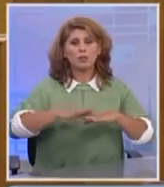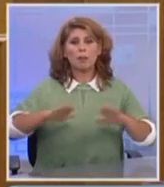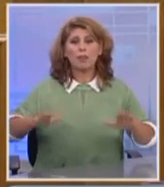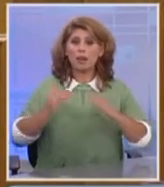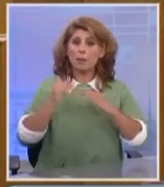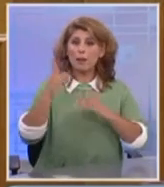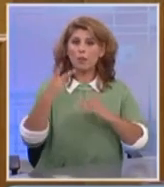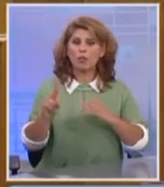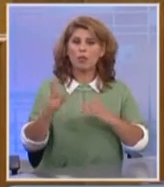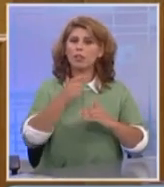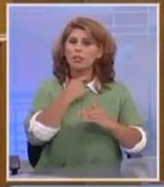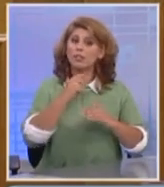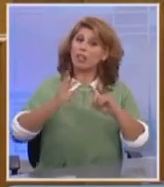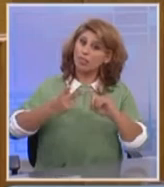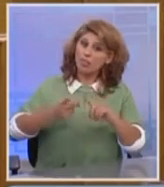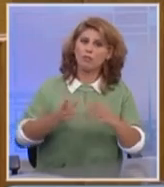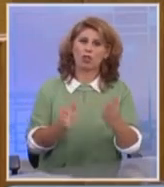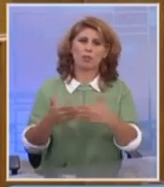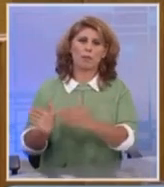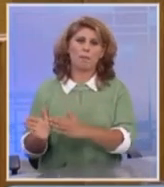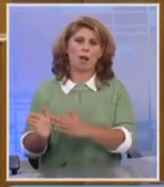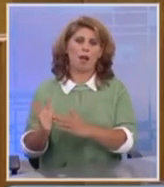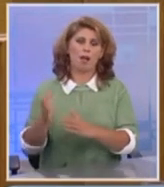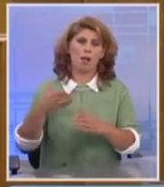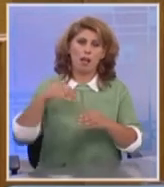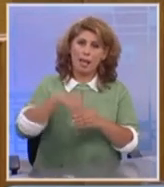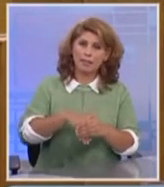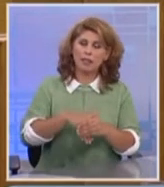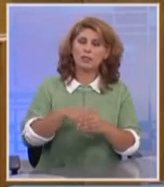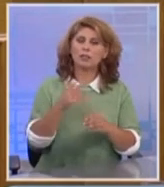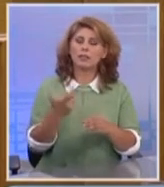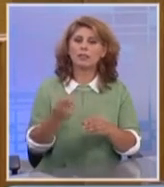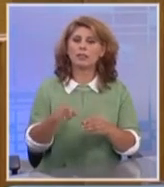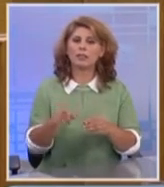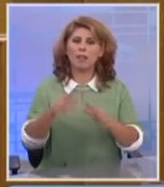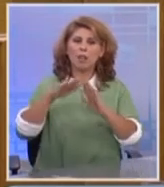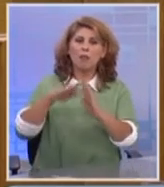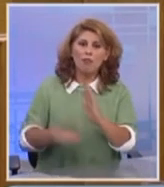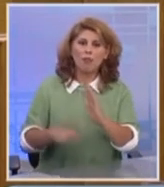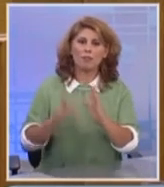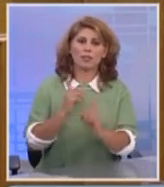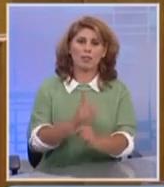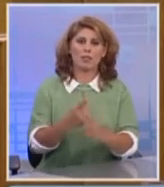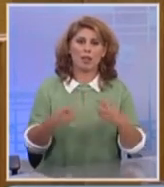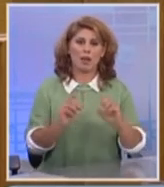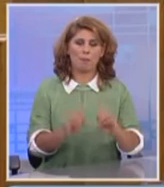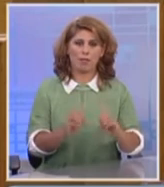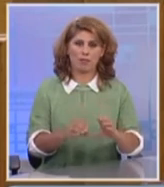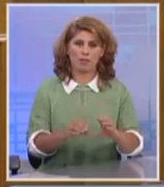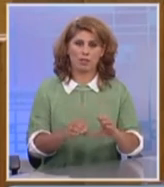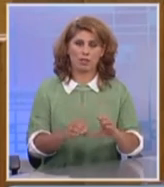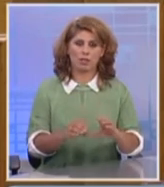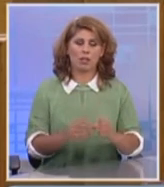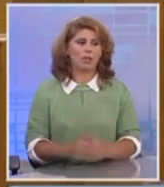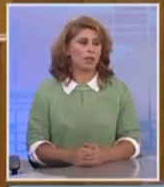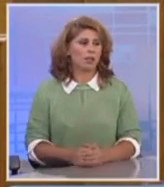200 χρειάζεται και δεύτερο τμήμα ένταξης. Γιατί είναι υποβάθμιση της ειδικής εκπαίδευσης να